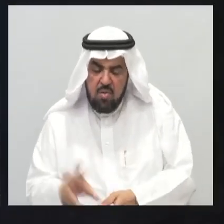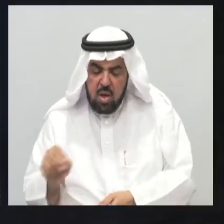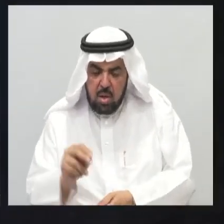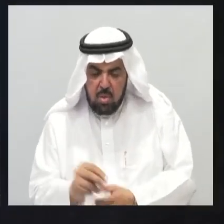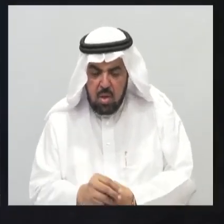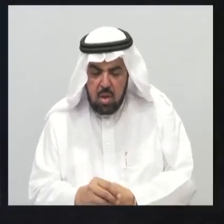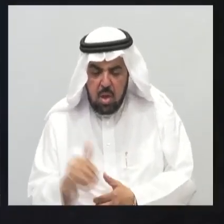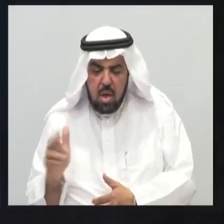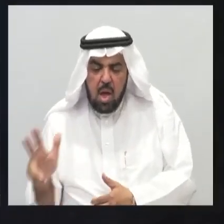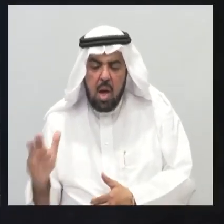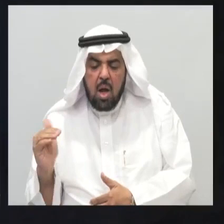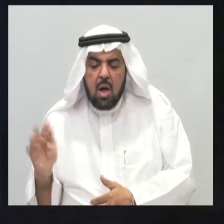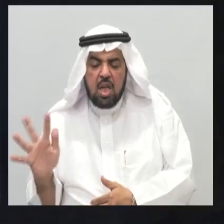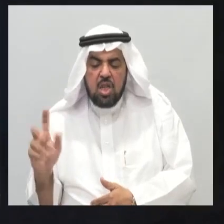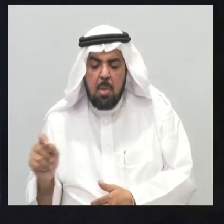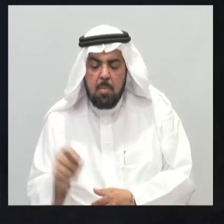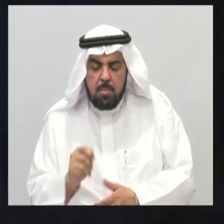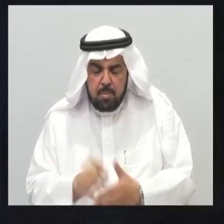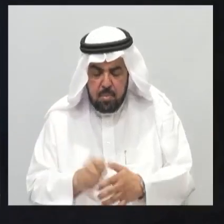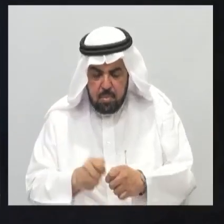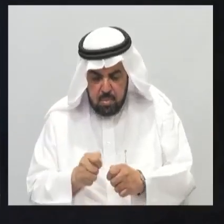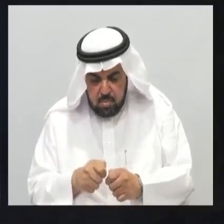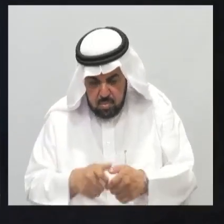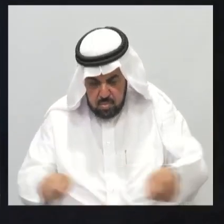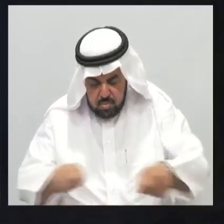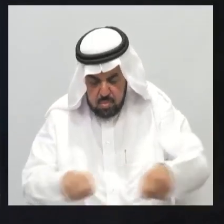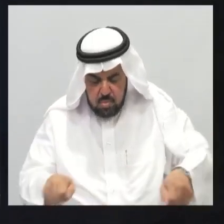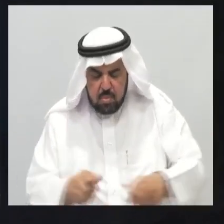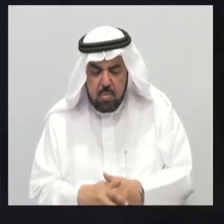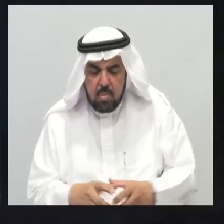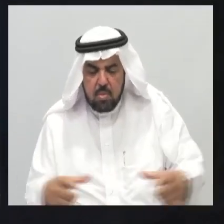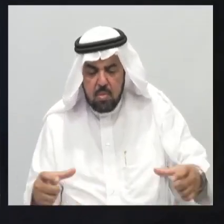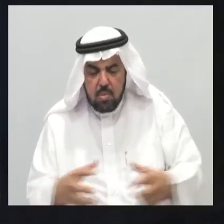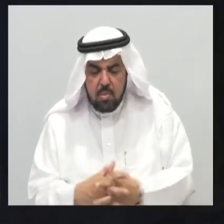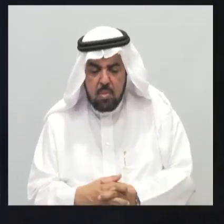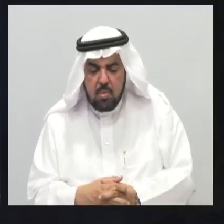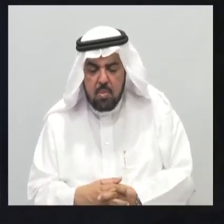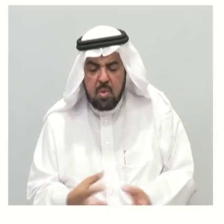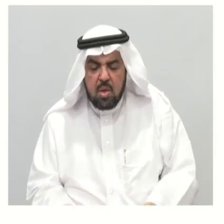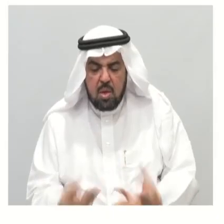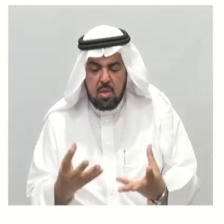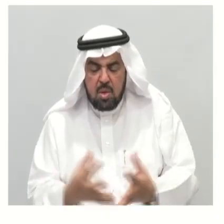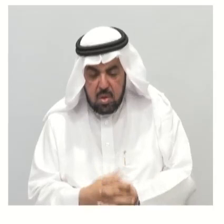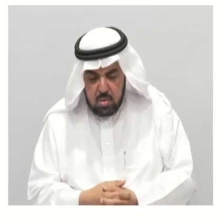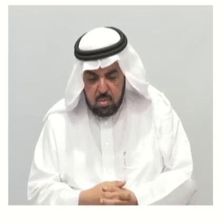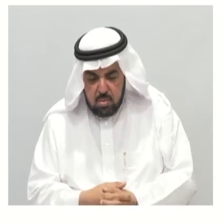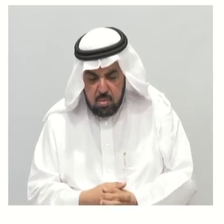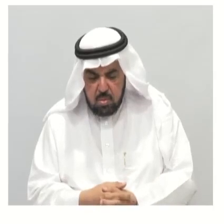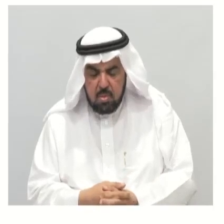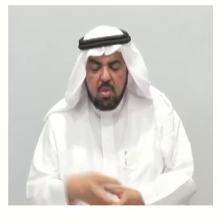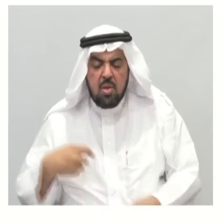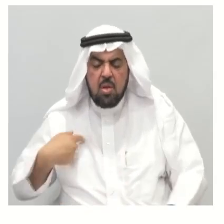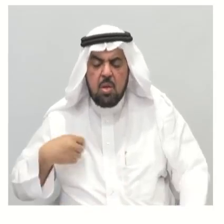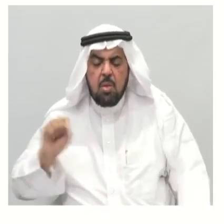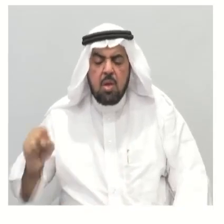المثال؟ إنه الخشب، مادة قابلة للاحتراق، أو بين قوسين إنه الاشتعال. ماذا